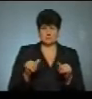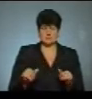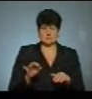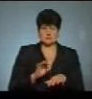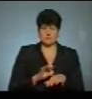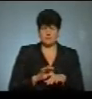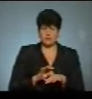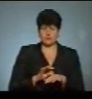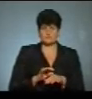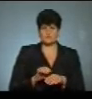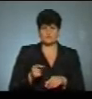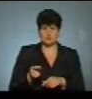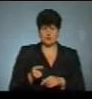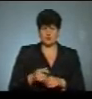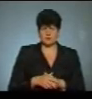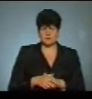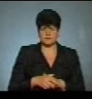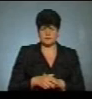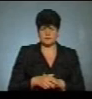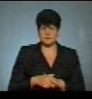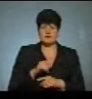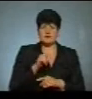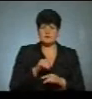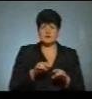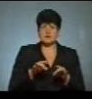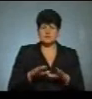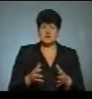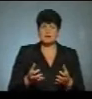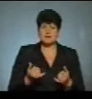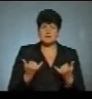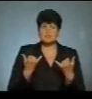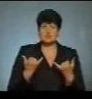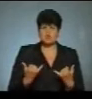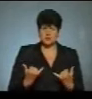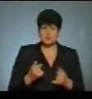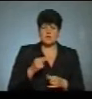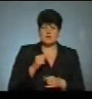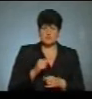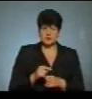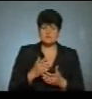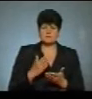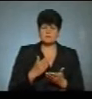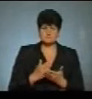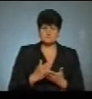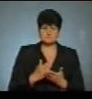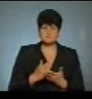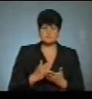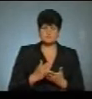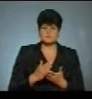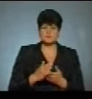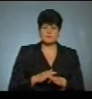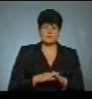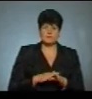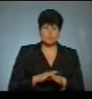Тернополі на COVID-19. Ті рішення, які прийняті сьогодні, вони знаходяться абсолютно